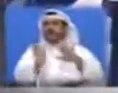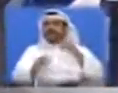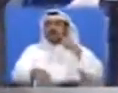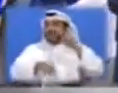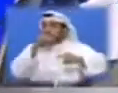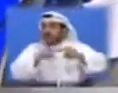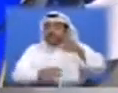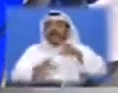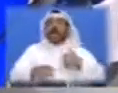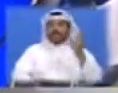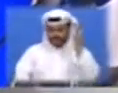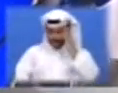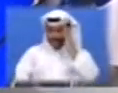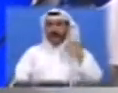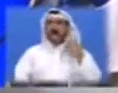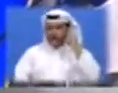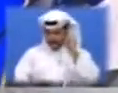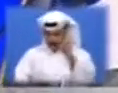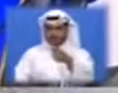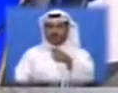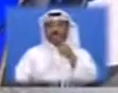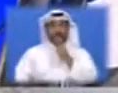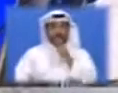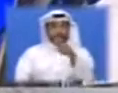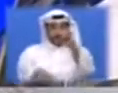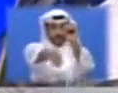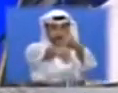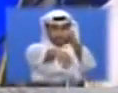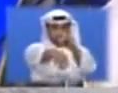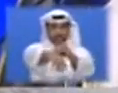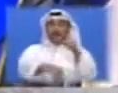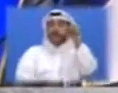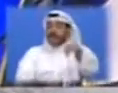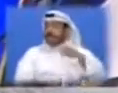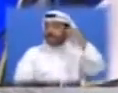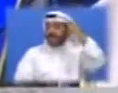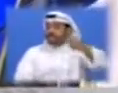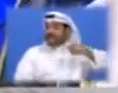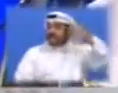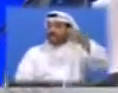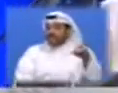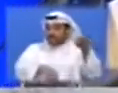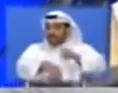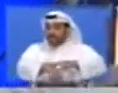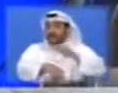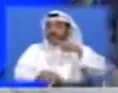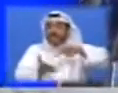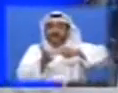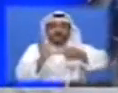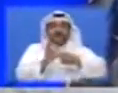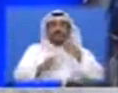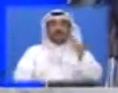الجسد الإداري في العديد من قطاعات العمل. لكني أدعوكم إلى التفكير بشكل مغاير، إلى استغلال